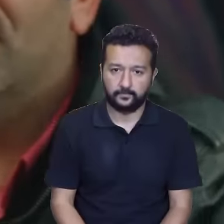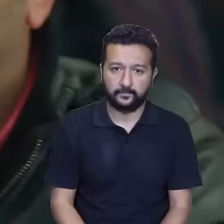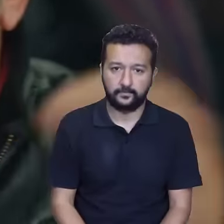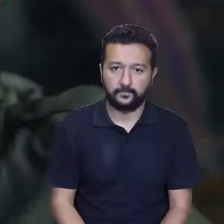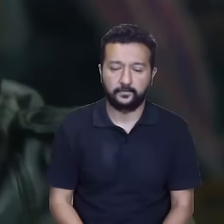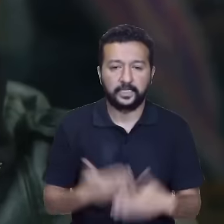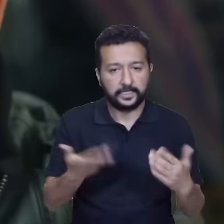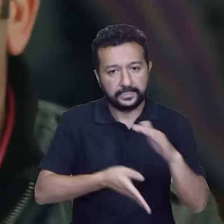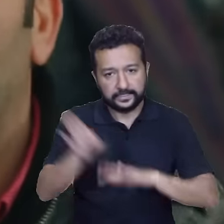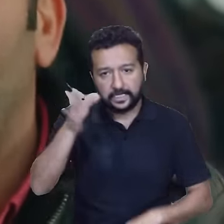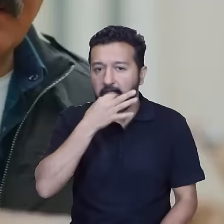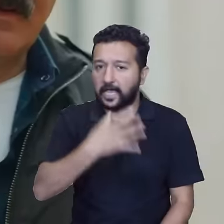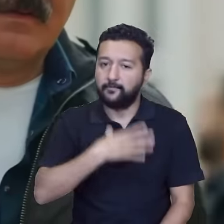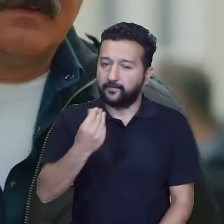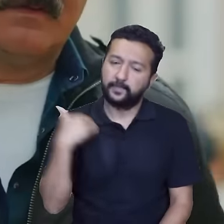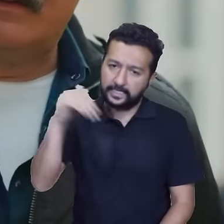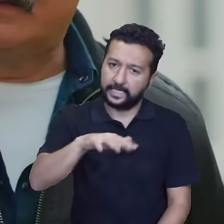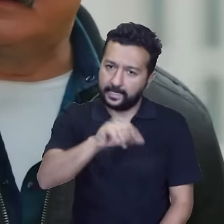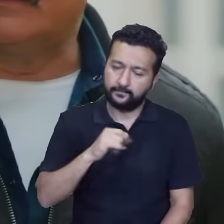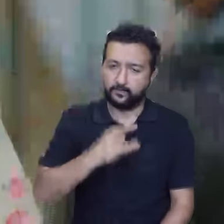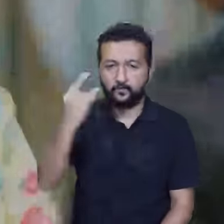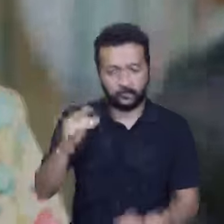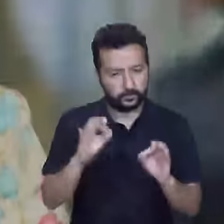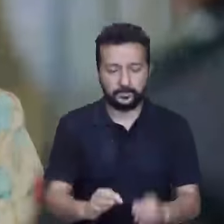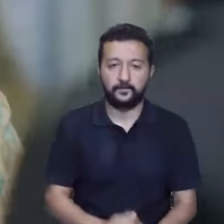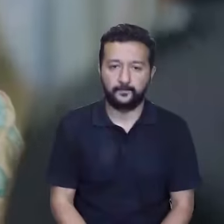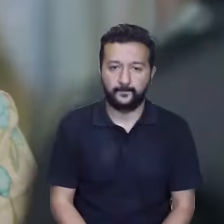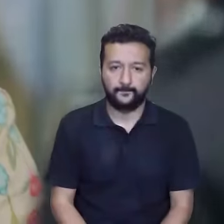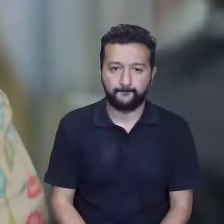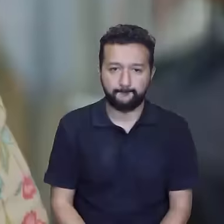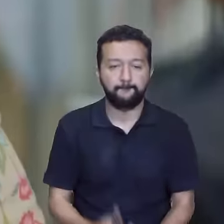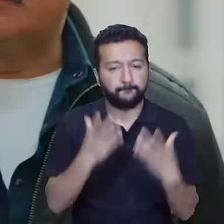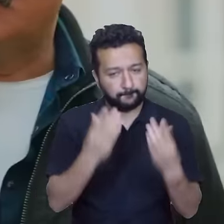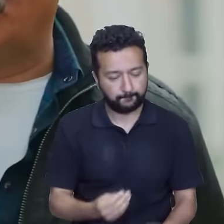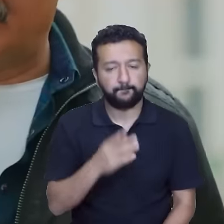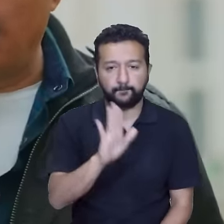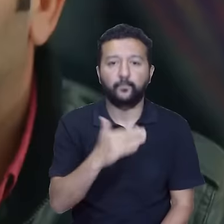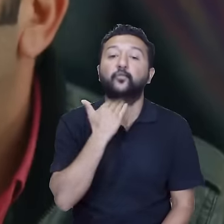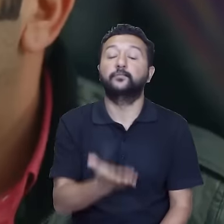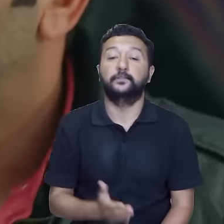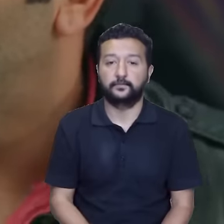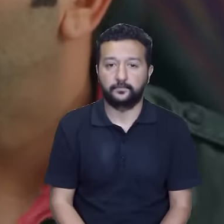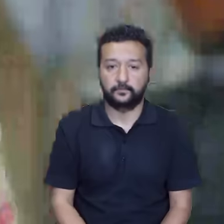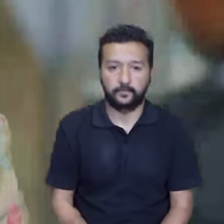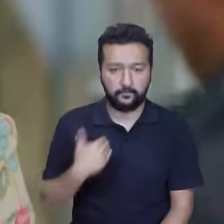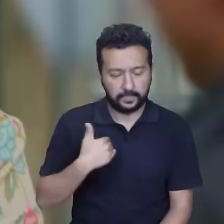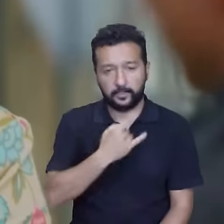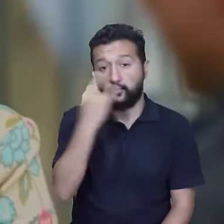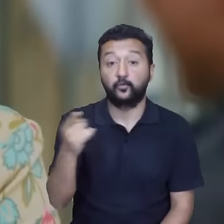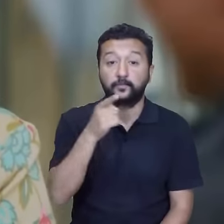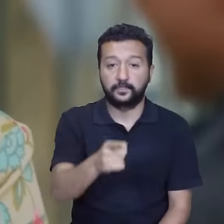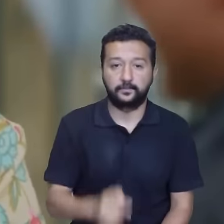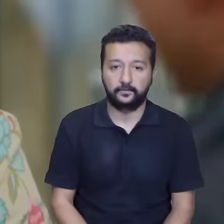Yine çıkarken bir haber ver, ben gelir alırım seni, götürürüm yine yani. Tamam, olur. Olmaz. Ben götürürüm